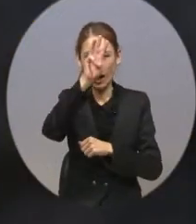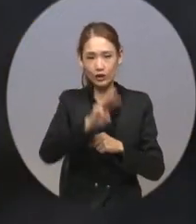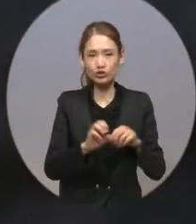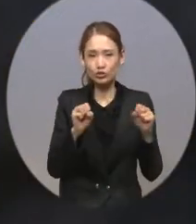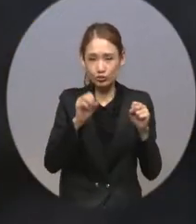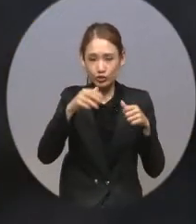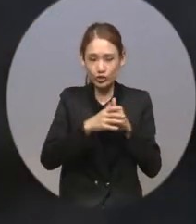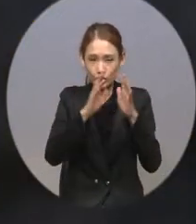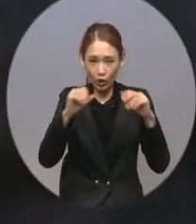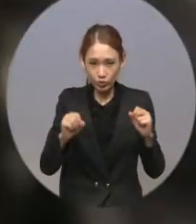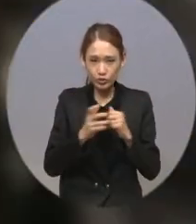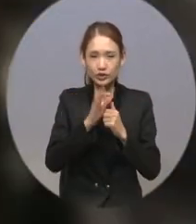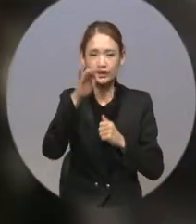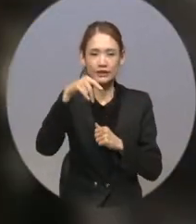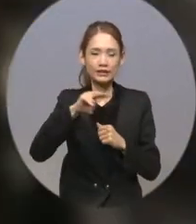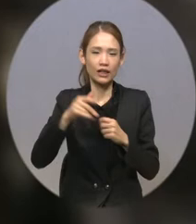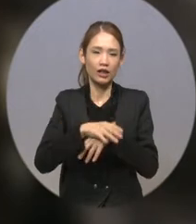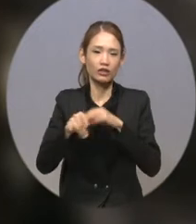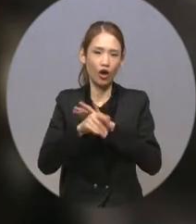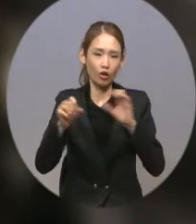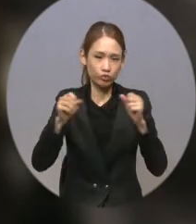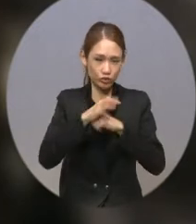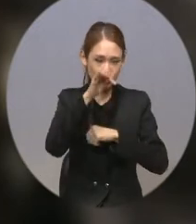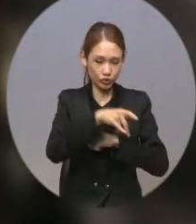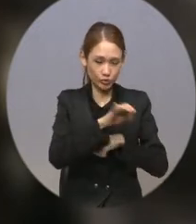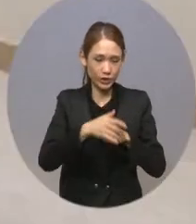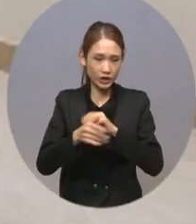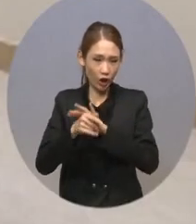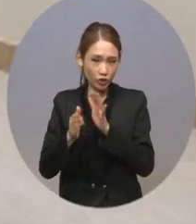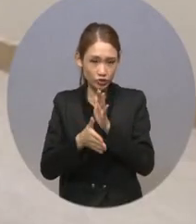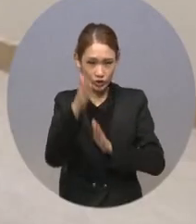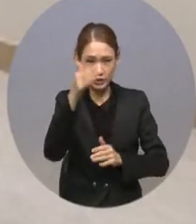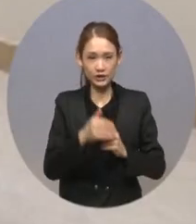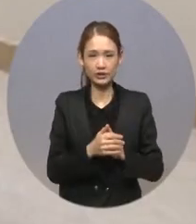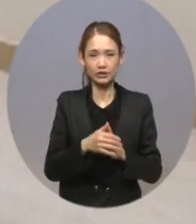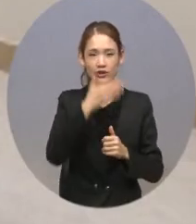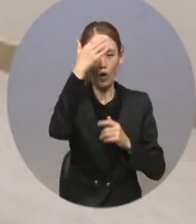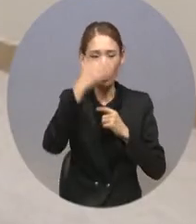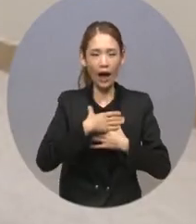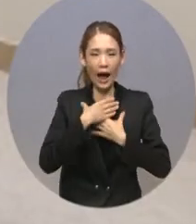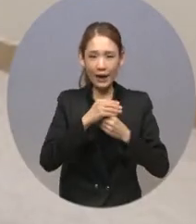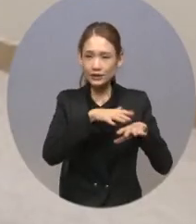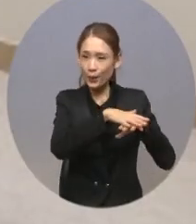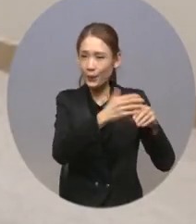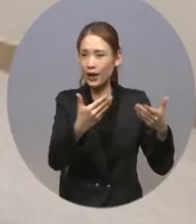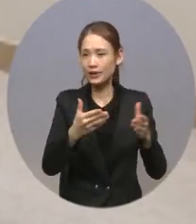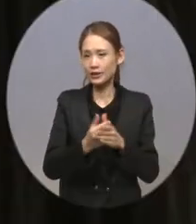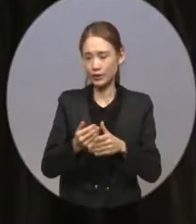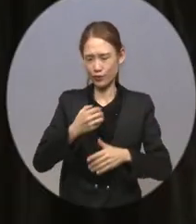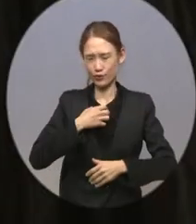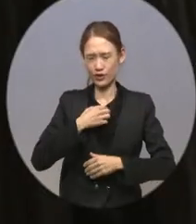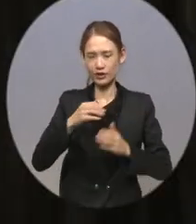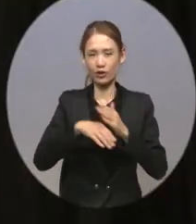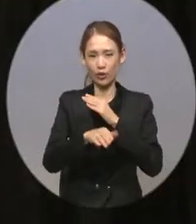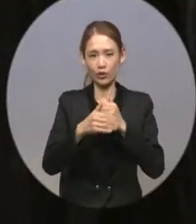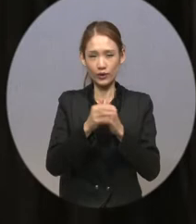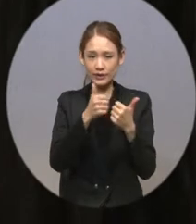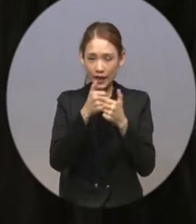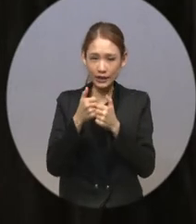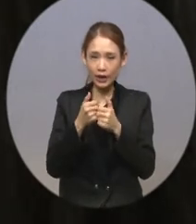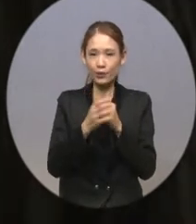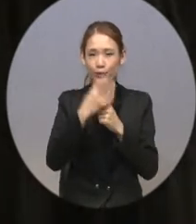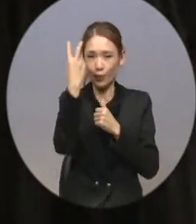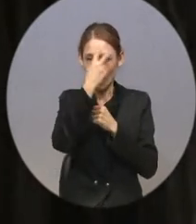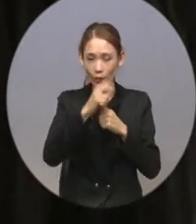전북 익산 10 경북 구미 식 경주시 등입니다 청소년 안전 망 팀은 위기 청소년에게 상담과 보 호